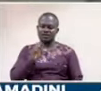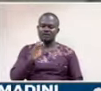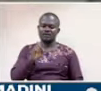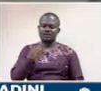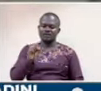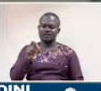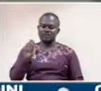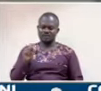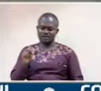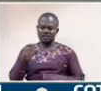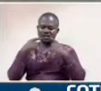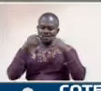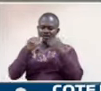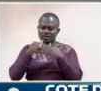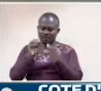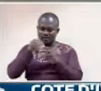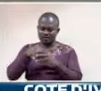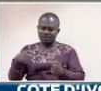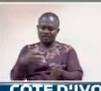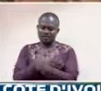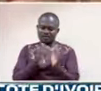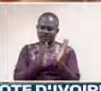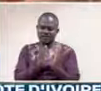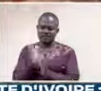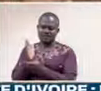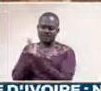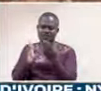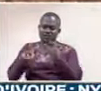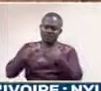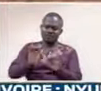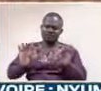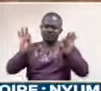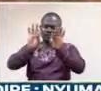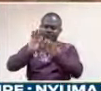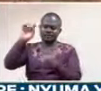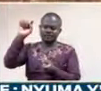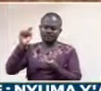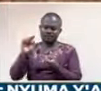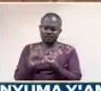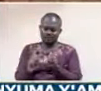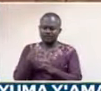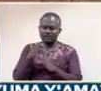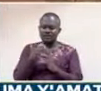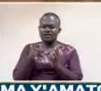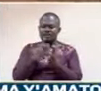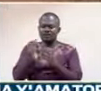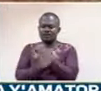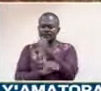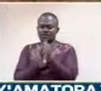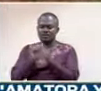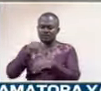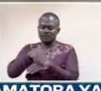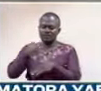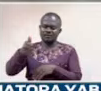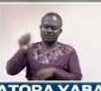Ukoze hasi asanga hashyizwe imbaraga mu gutunganya umusaruro w'ubuhinzi ukongererwa agaciro byagabanya icyuho kiri hagati y'ibitumizwa mu mahanga